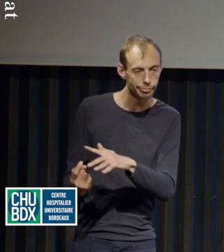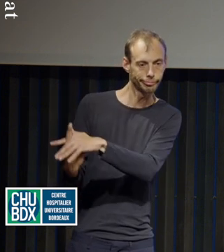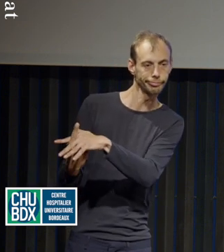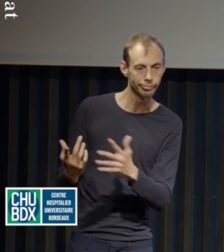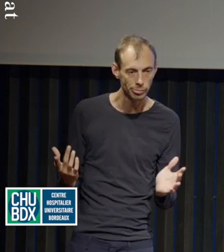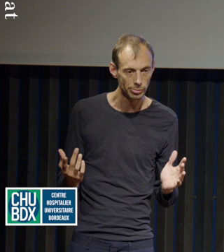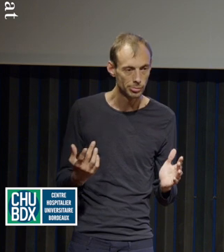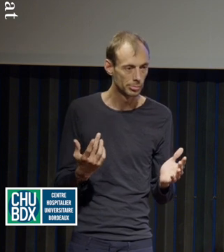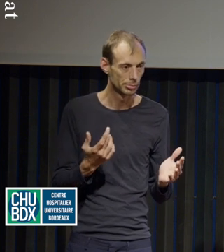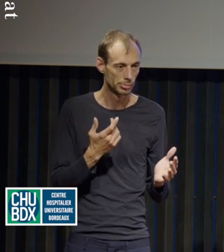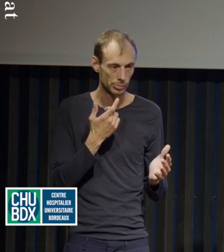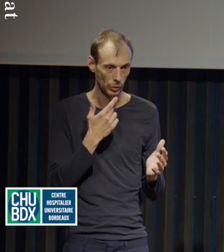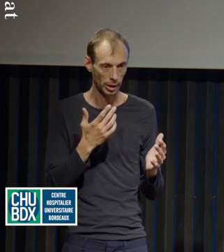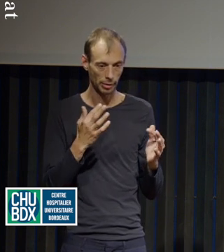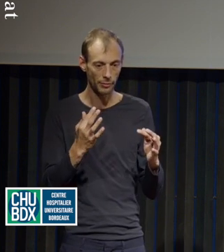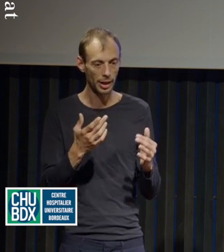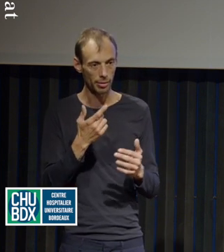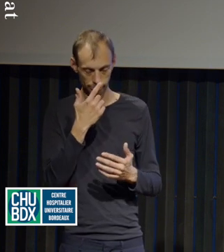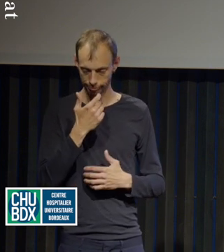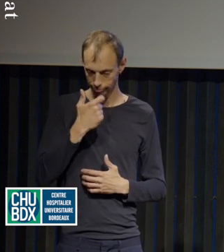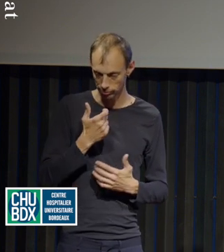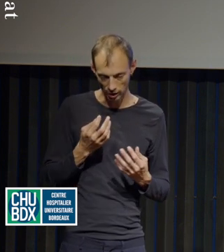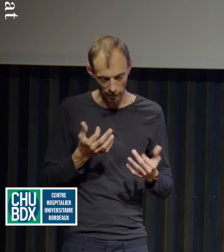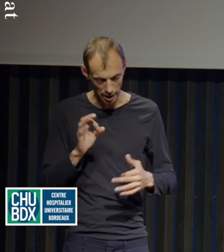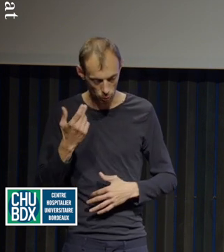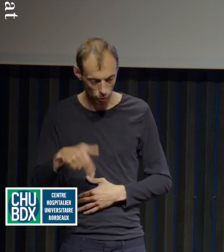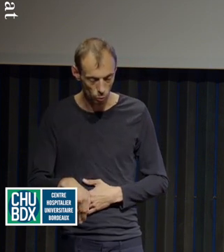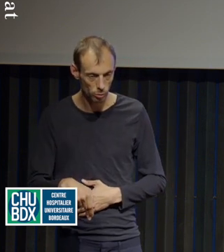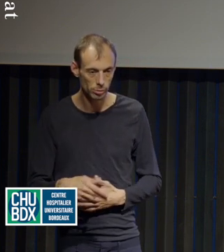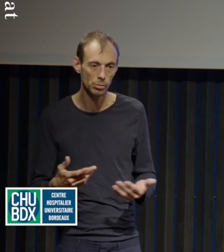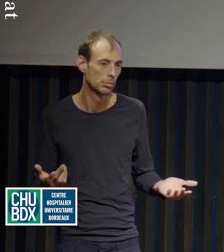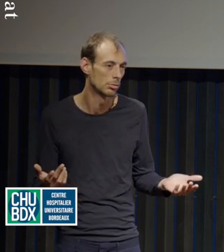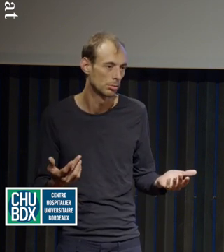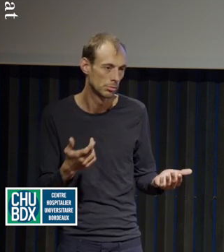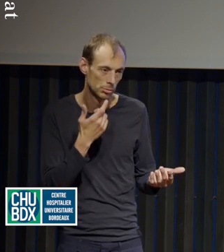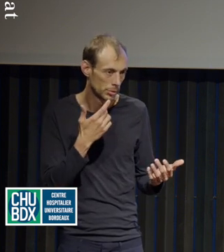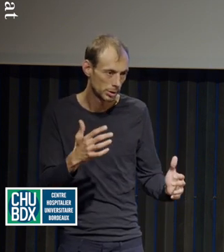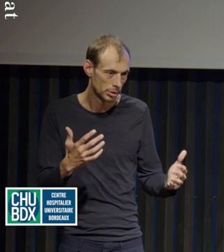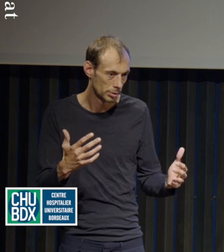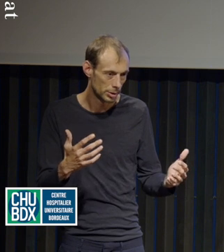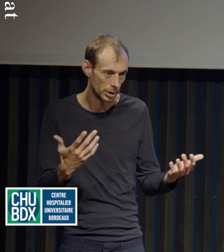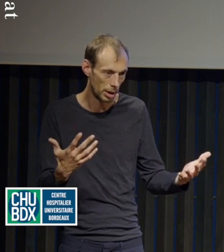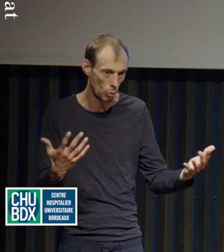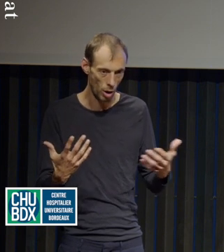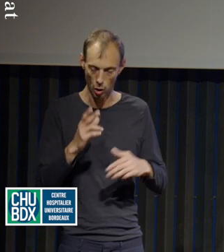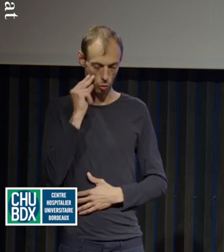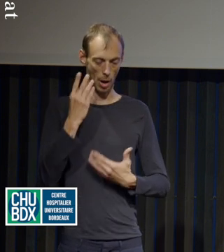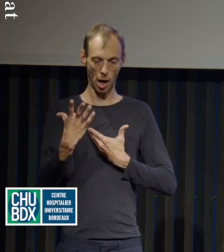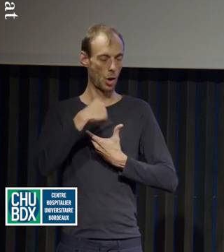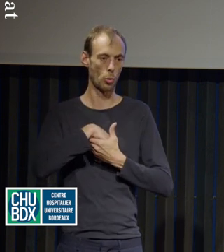et que finalement la vulnérabilité vis-à-vis de ces troubles fait quasiment partie intégrante finalement de notre condition